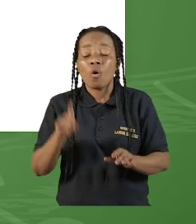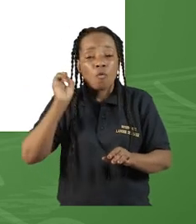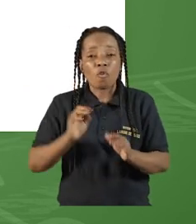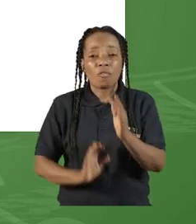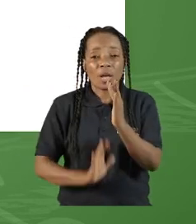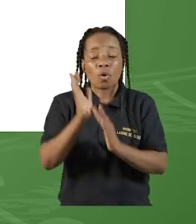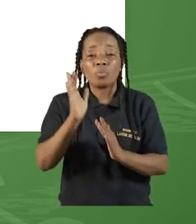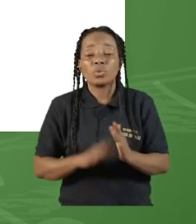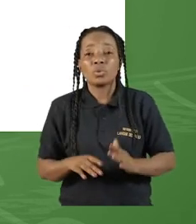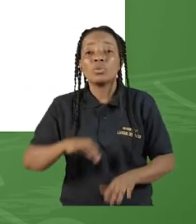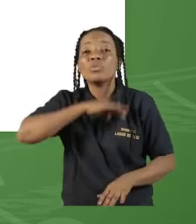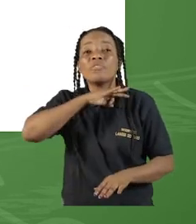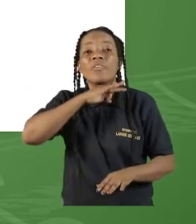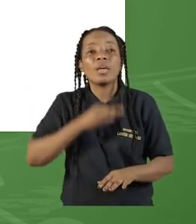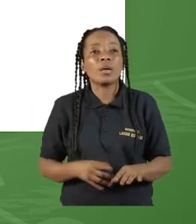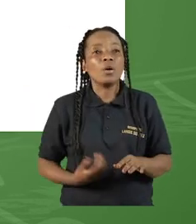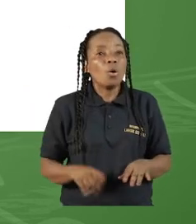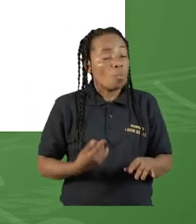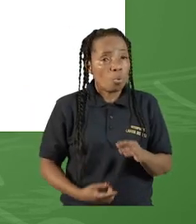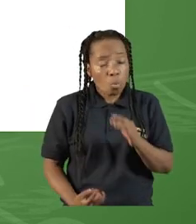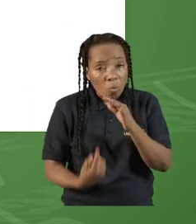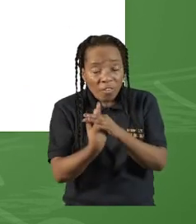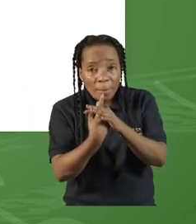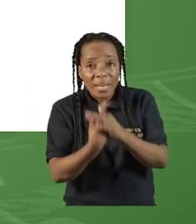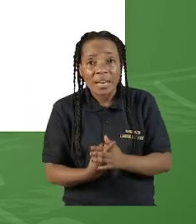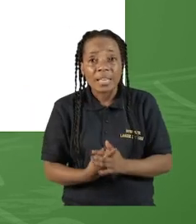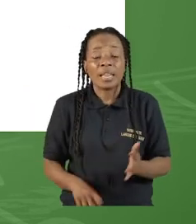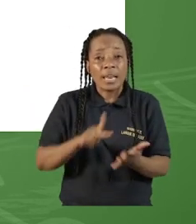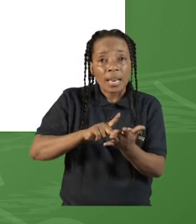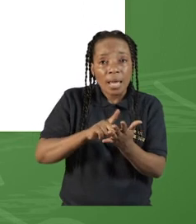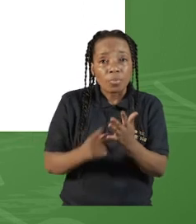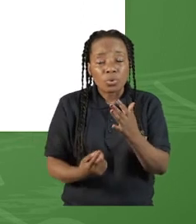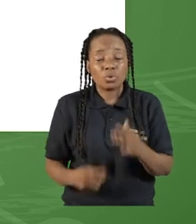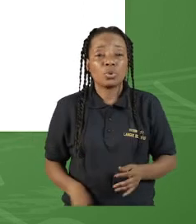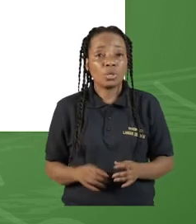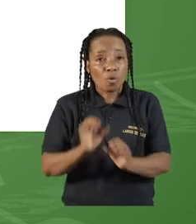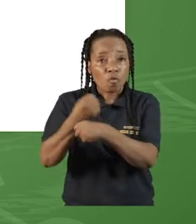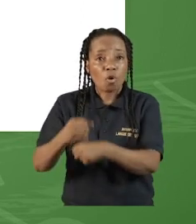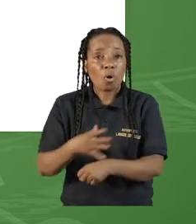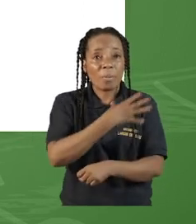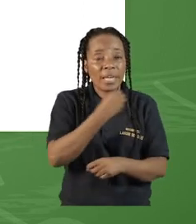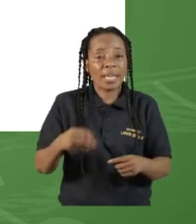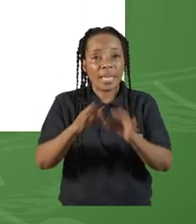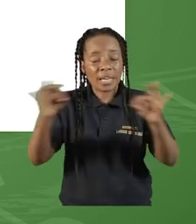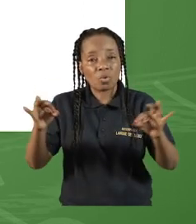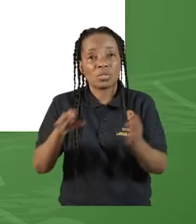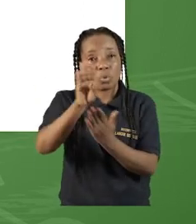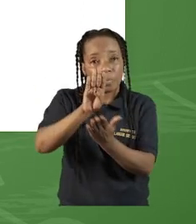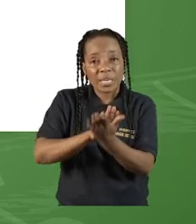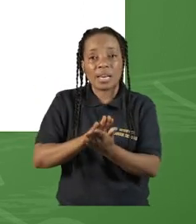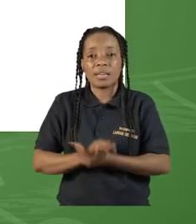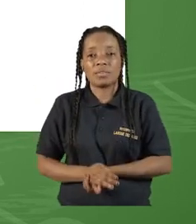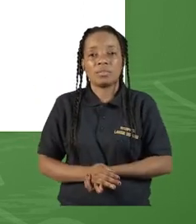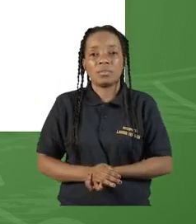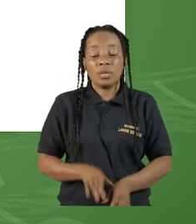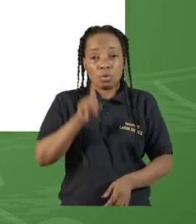formé et d'écrire son équation bilan. Tu es désigné pour présenter la